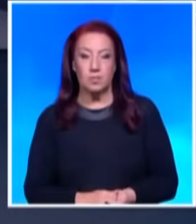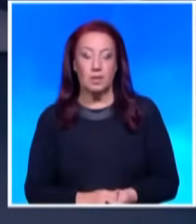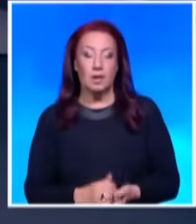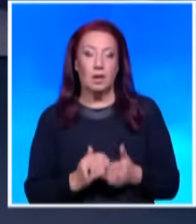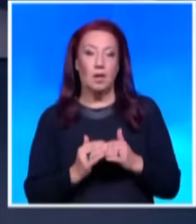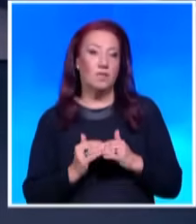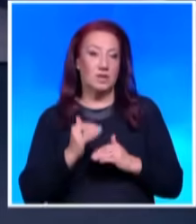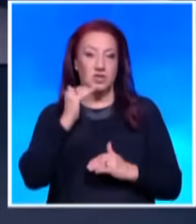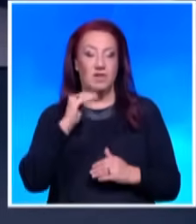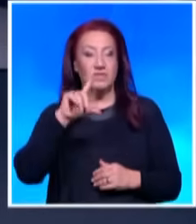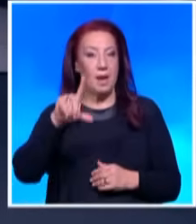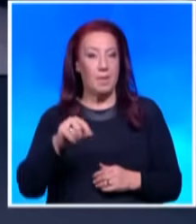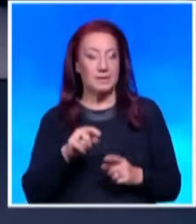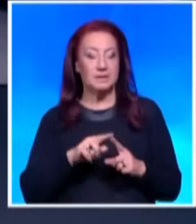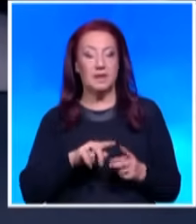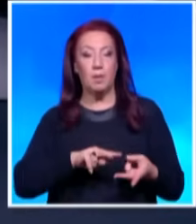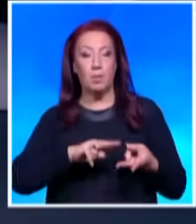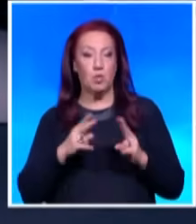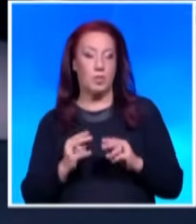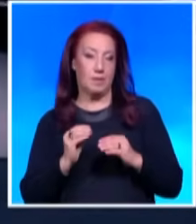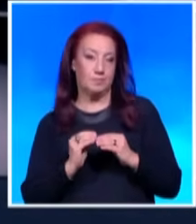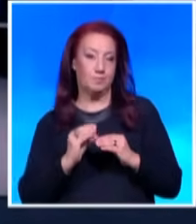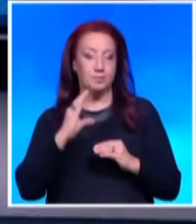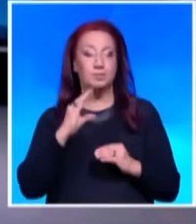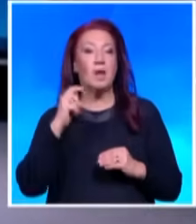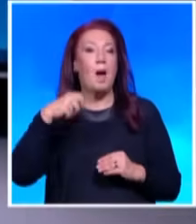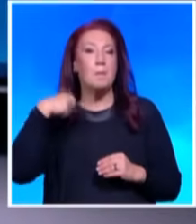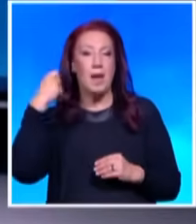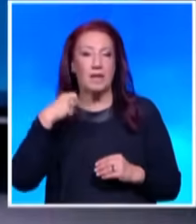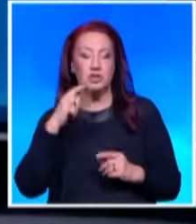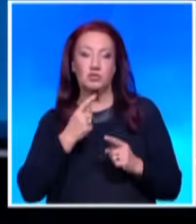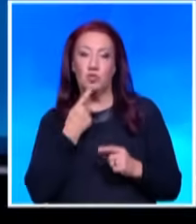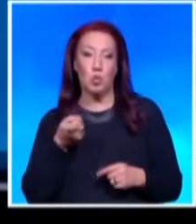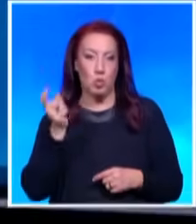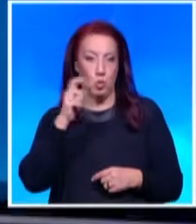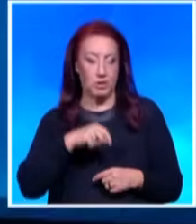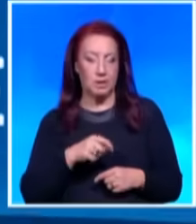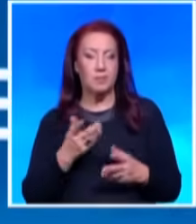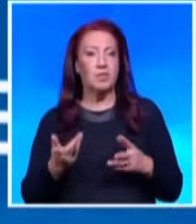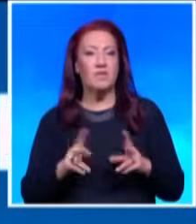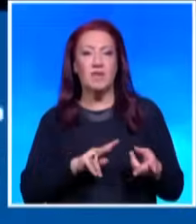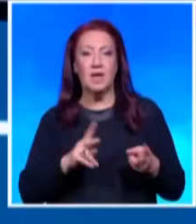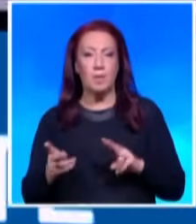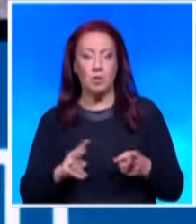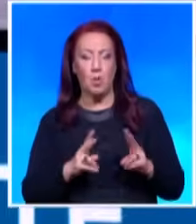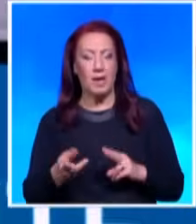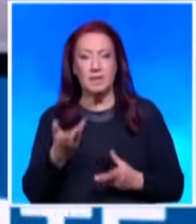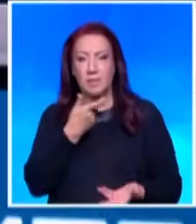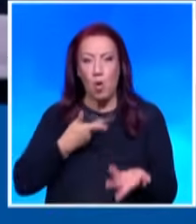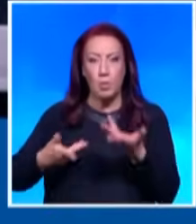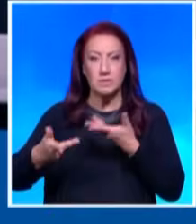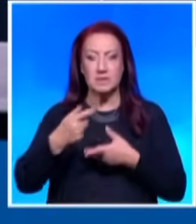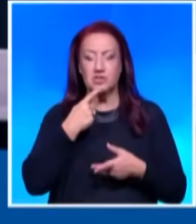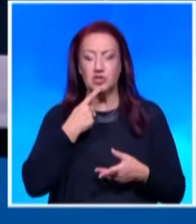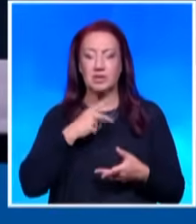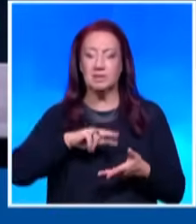ръст на пенсиите и промяна в размера на майчинството през следващата година. Какви промени се обсъждат в проекто бюджета за 2024? Добър вечер,